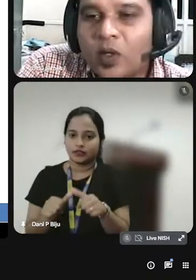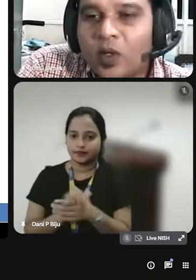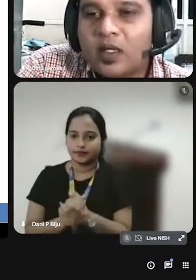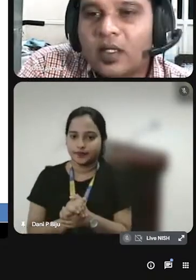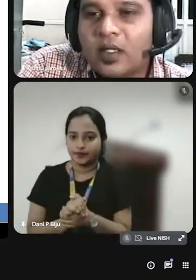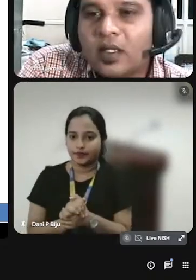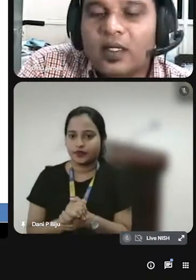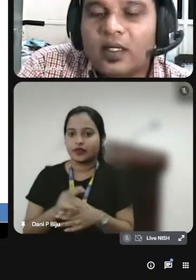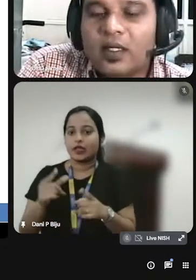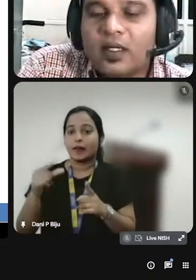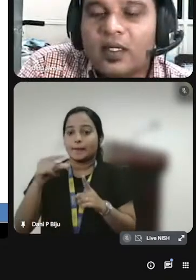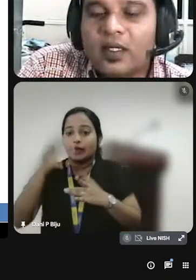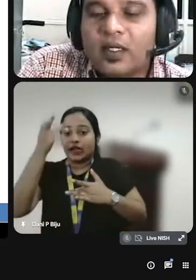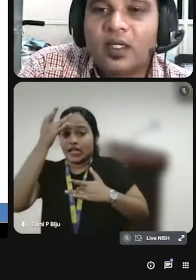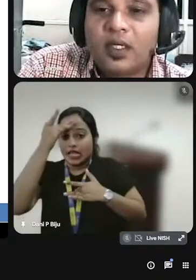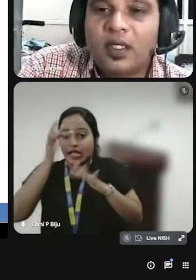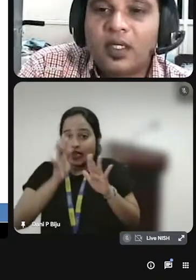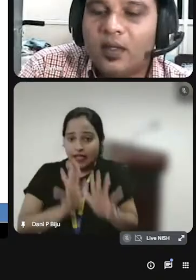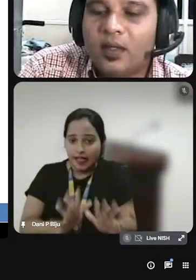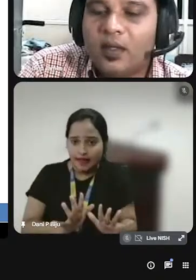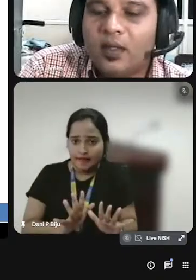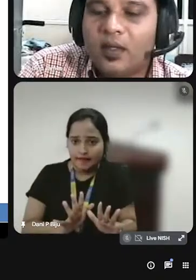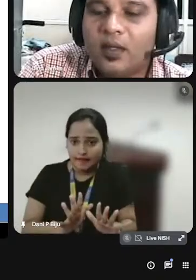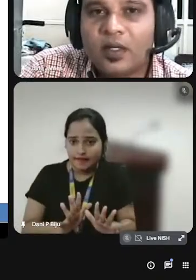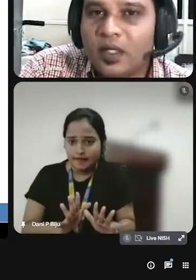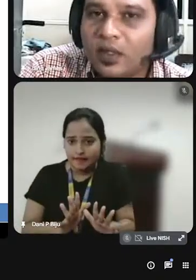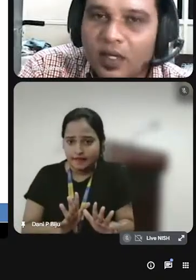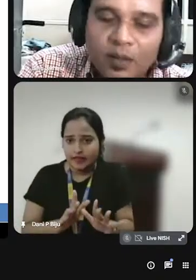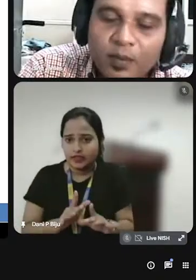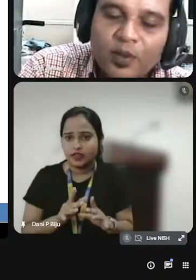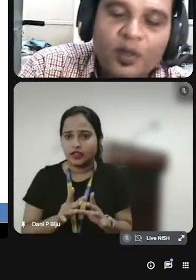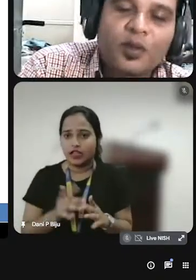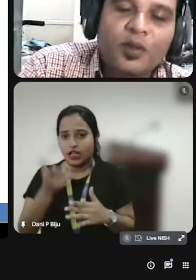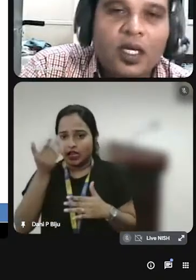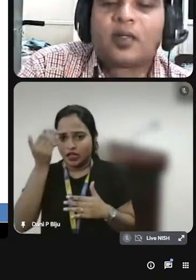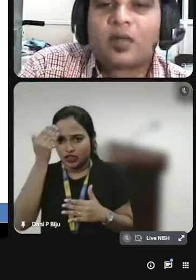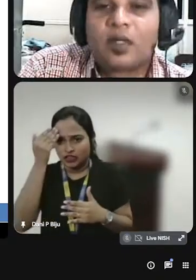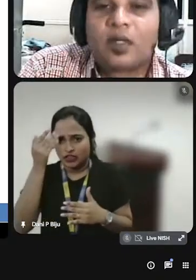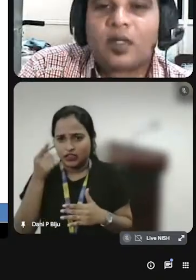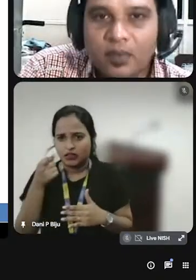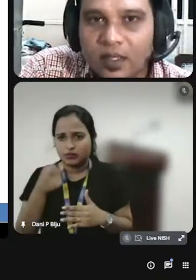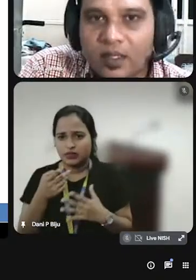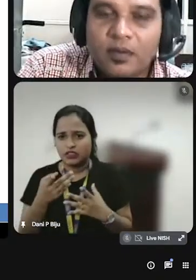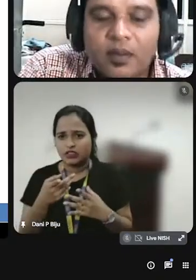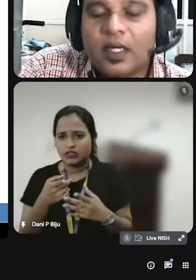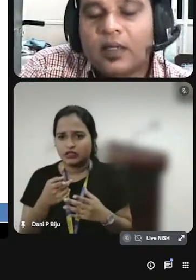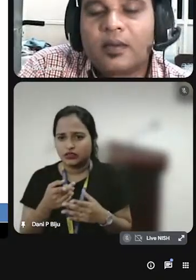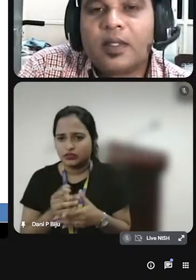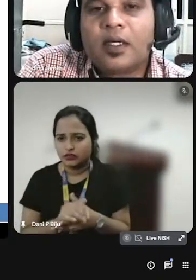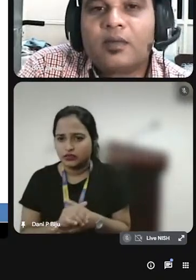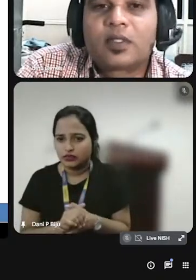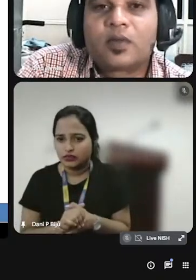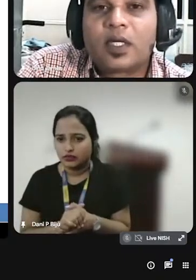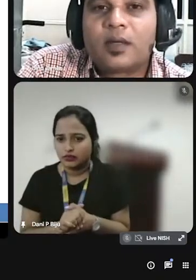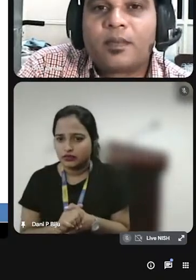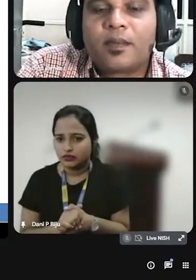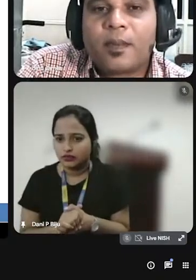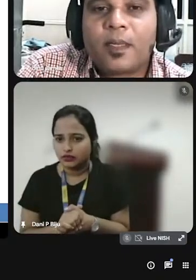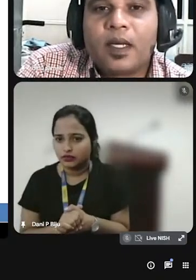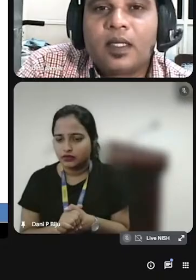രോഗം ഉണ്ട് എന്ന് ഡയഗ്നോസ് ചെയ്ത് കഴിഞ്ഞാൽ ഈ രോഗത്തിന് ഇതിനൊരു കംപ്ലീറ്റ് ക്യൂർ ഇല്ല എന്നുള്ളതാണ്